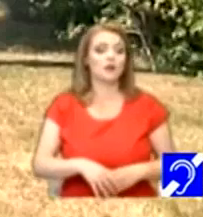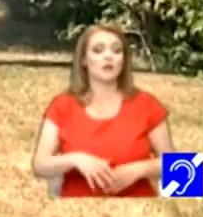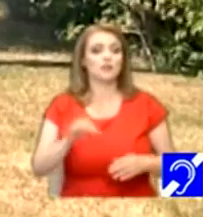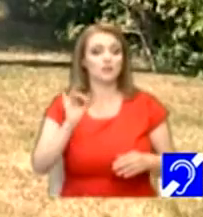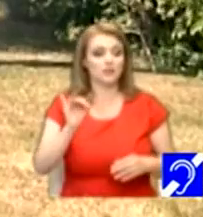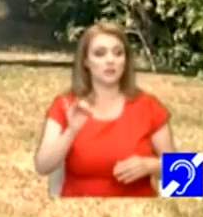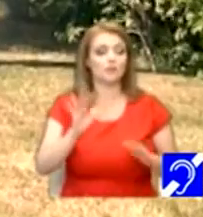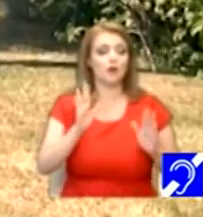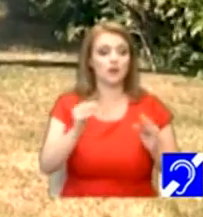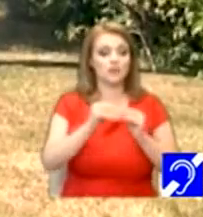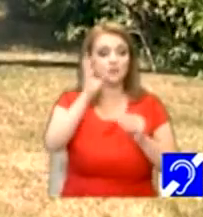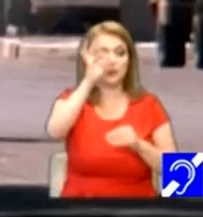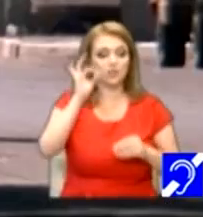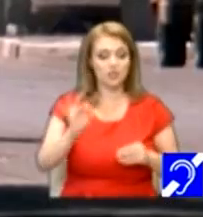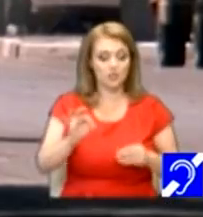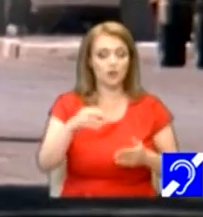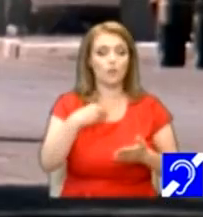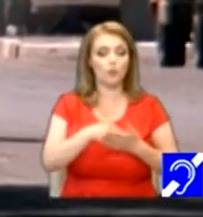municipiilor Chișinău și Bălți, cel puțin